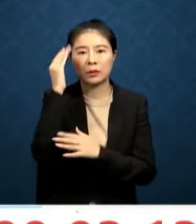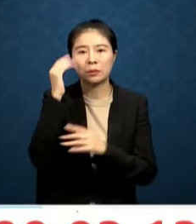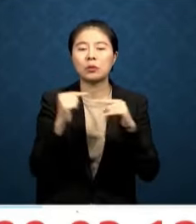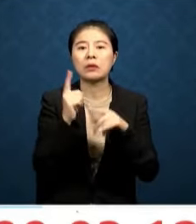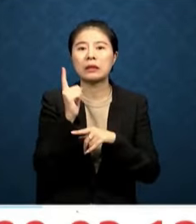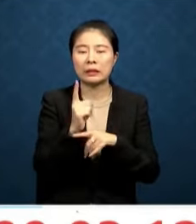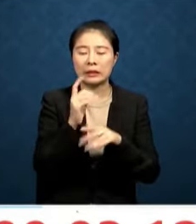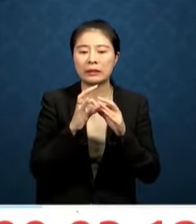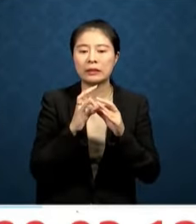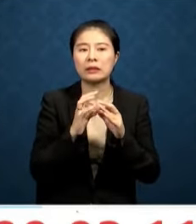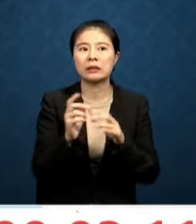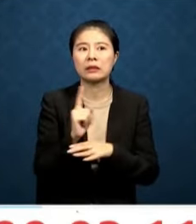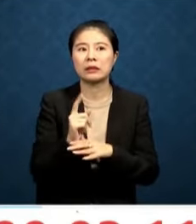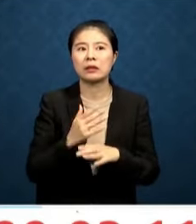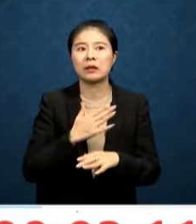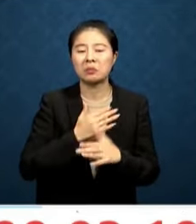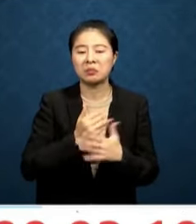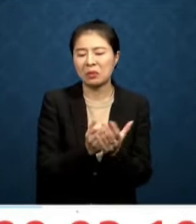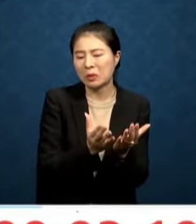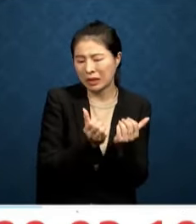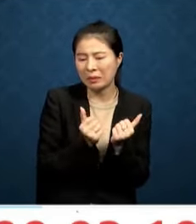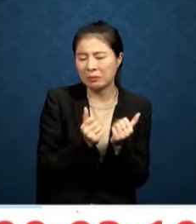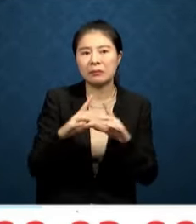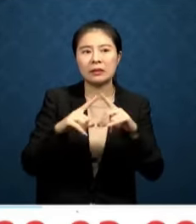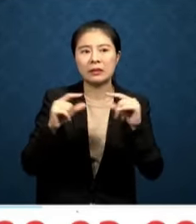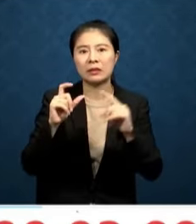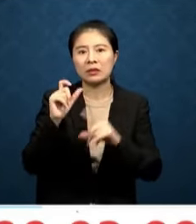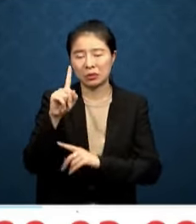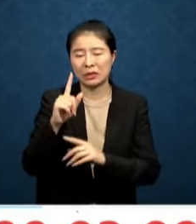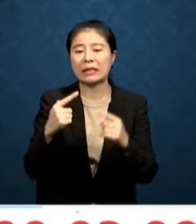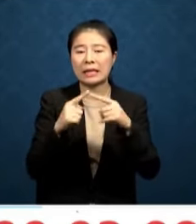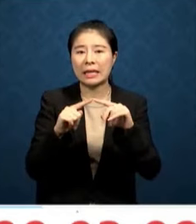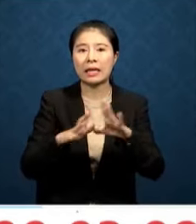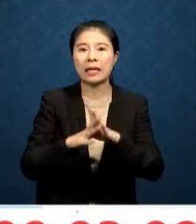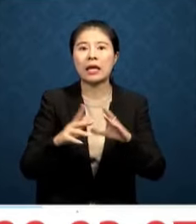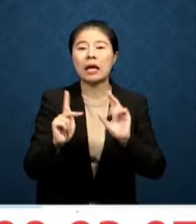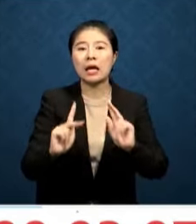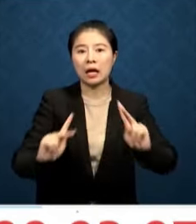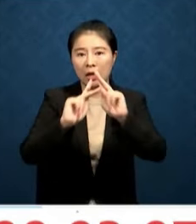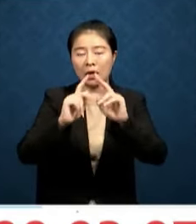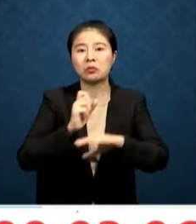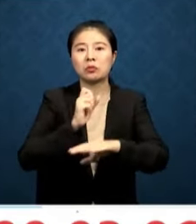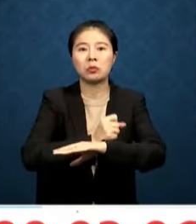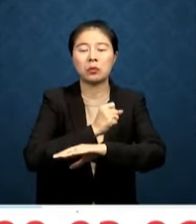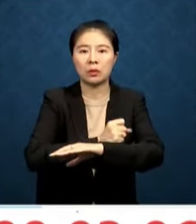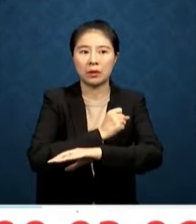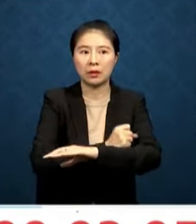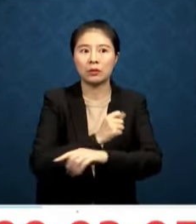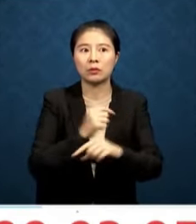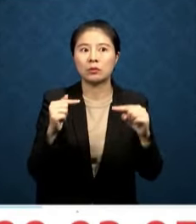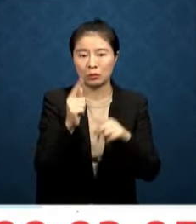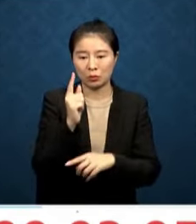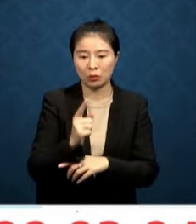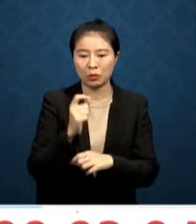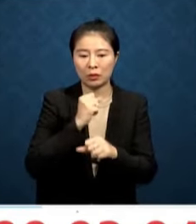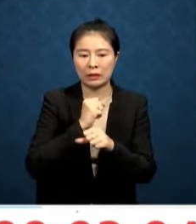รับเผือกร้อนแต่ไม่ใช่เผือกร้อนครับนี่เป็นหน้าที่ของกระทรวงแรงงานที่เราต้องยืนอยู่ใน